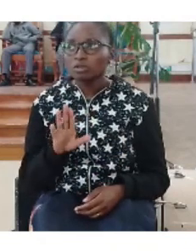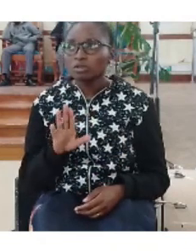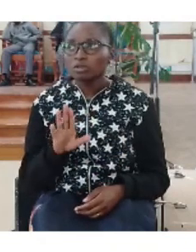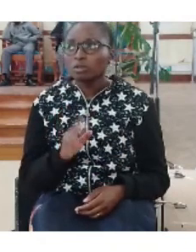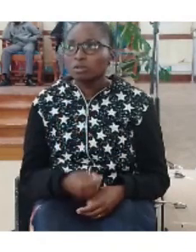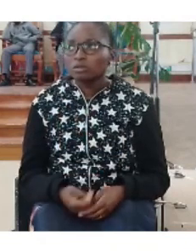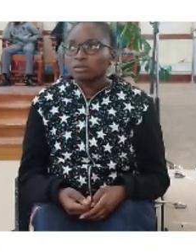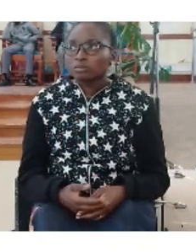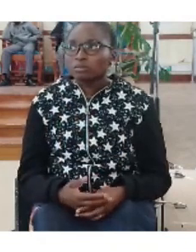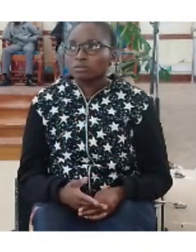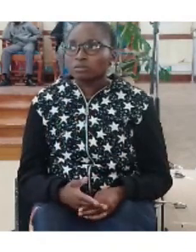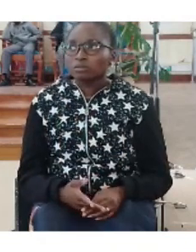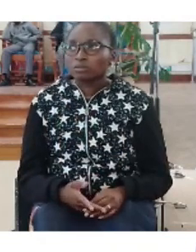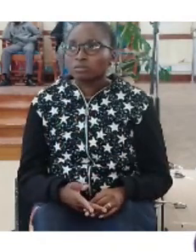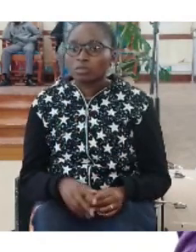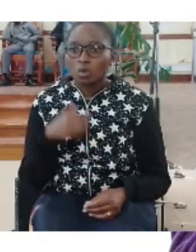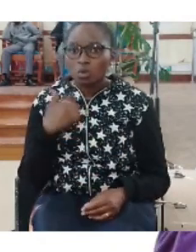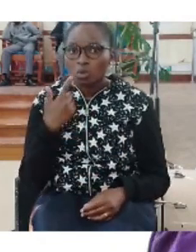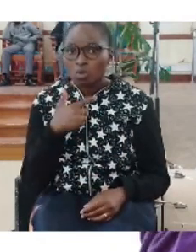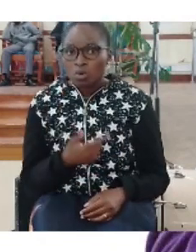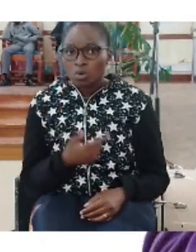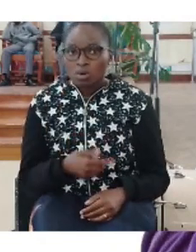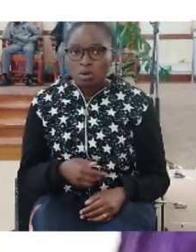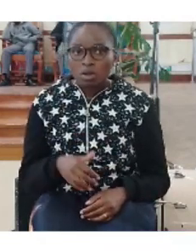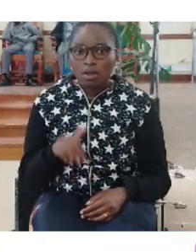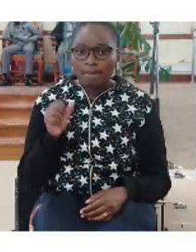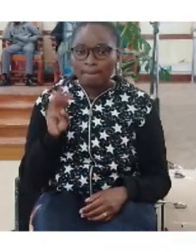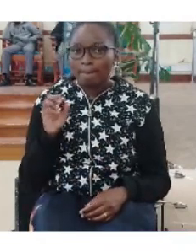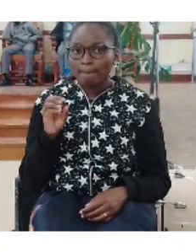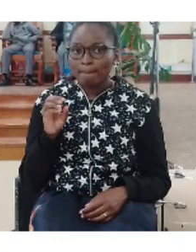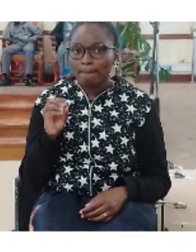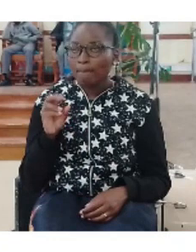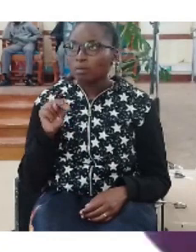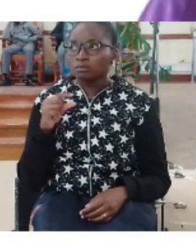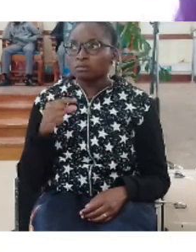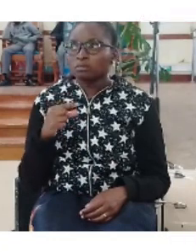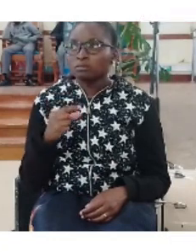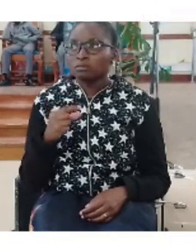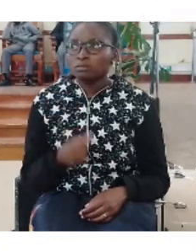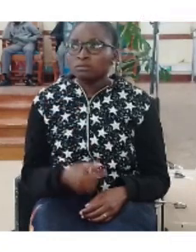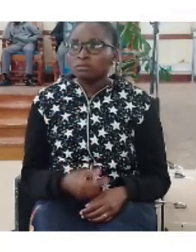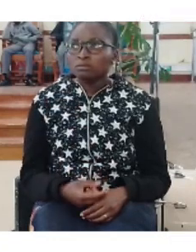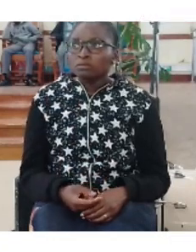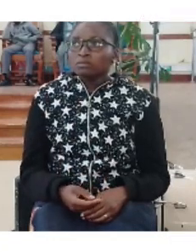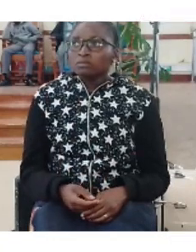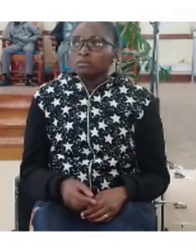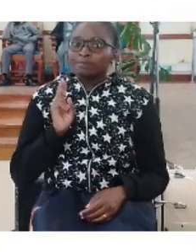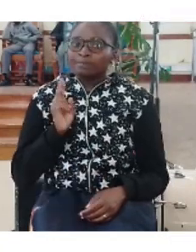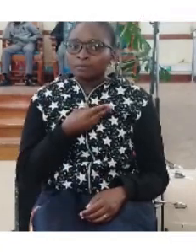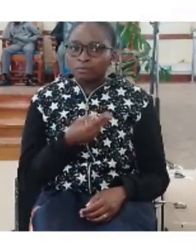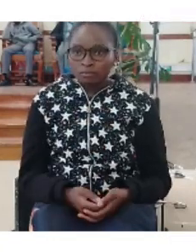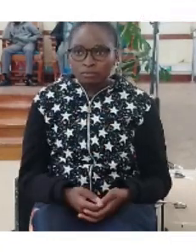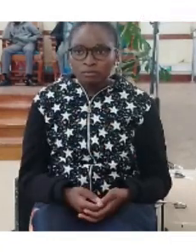ari traitor. Who amongst you is a mole? No gatagate kanyu rathia kayathiri ciakwa maundu maria